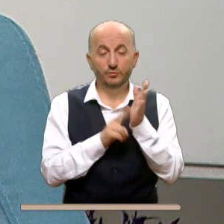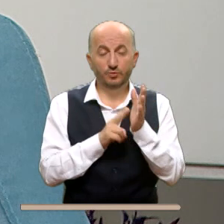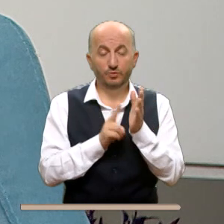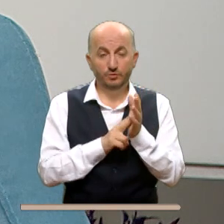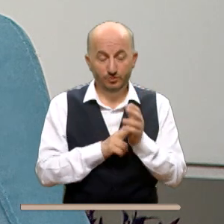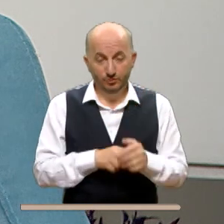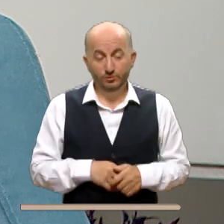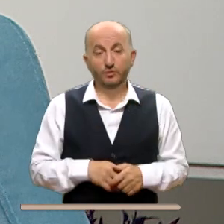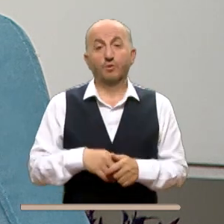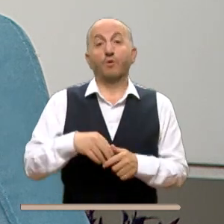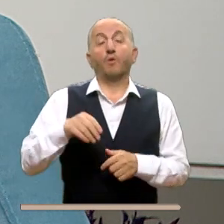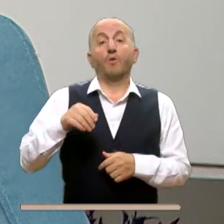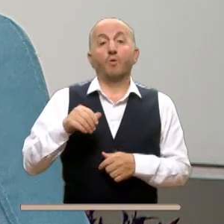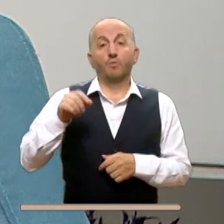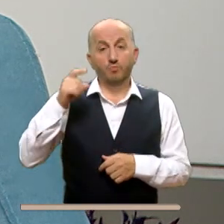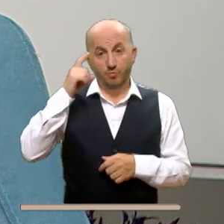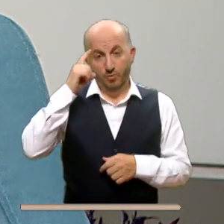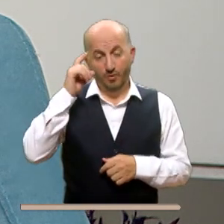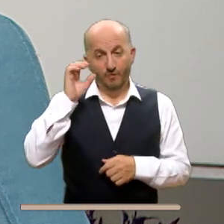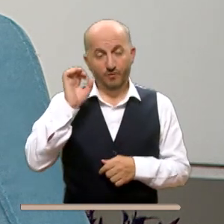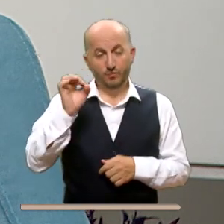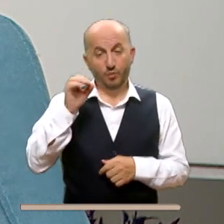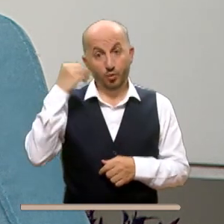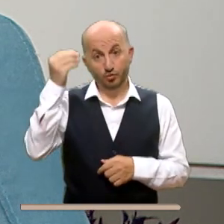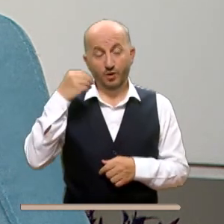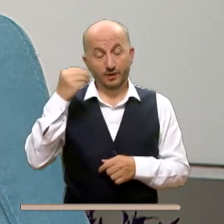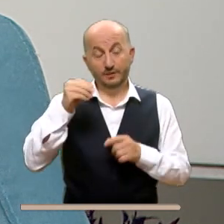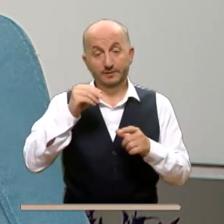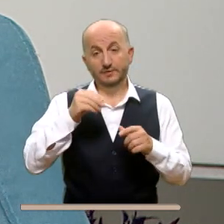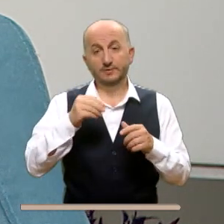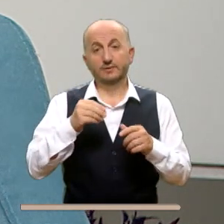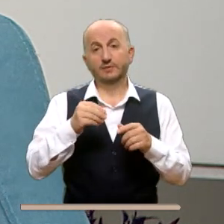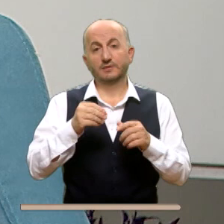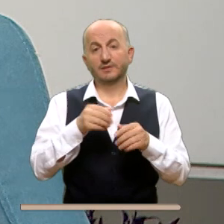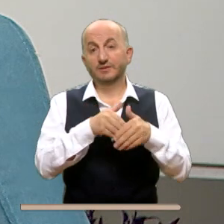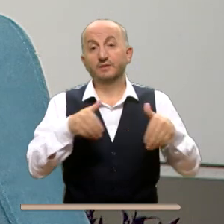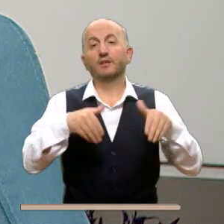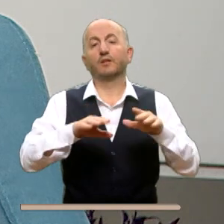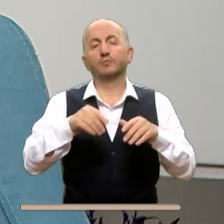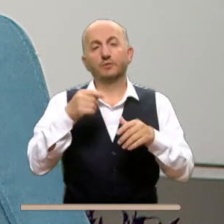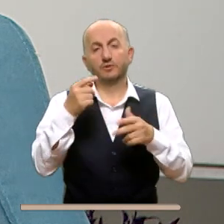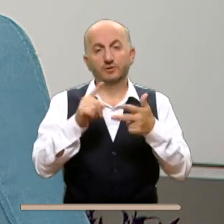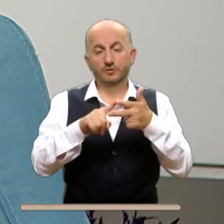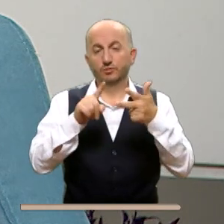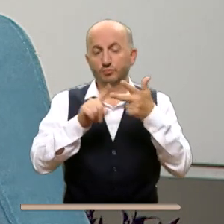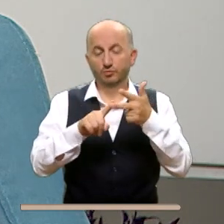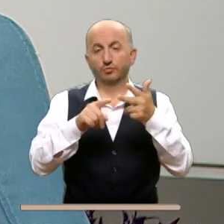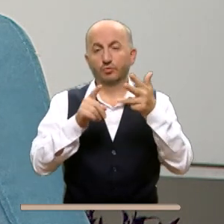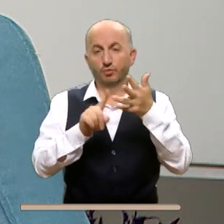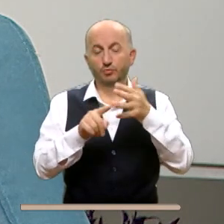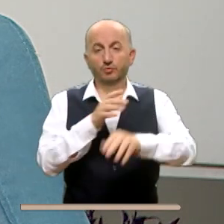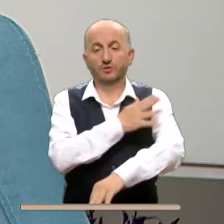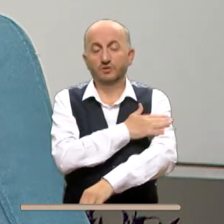personel istihdamımızı sınırlamıyoruz. İhtiyacımız olacak. İkinci, üçüncü, dördüncü sınıfa geldikçe